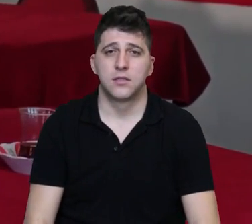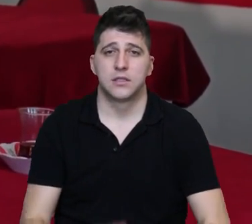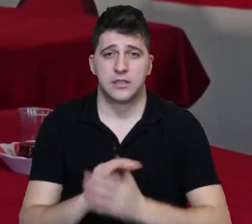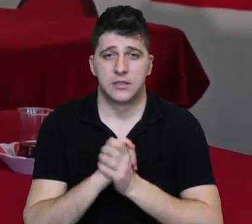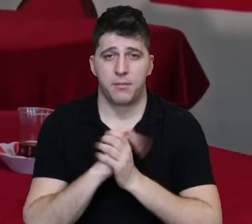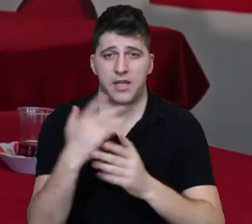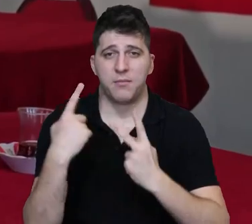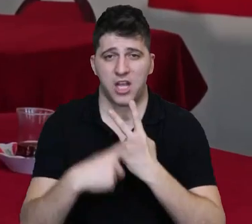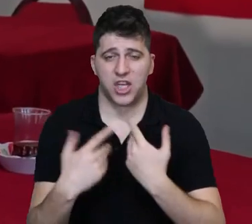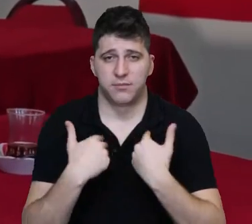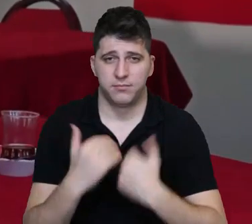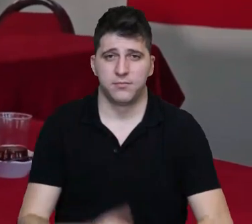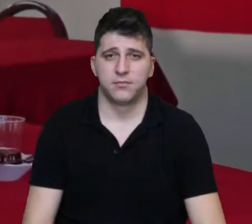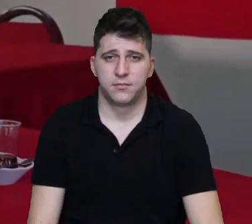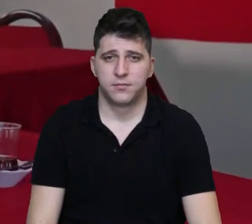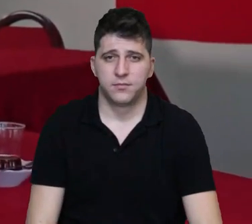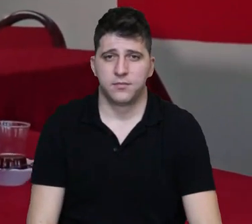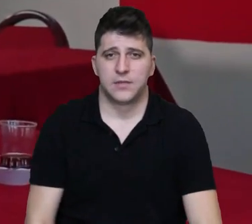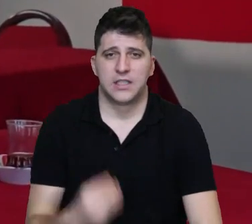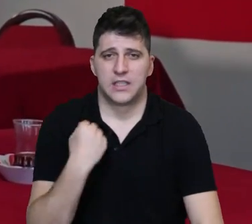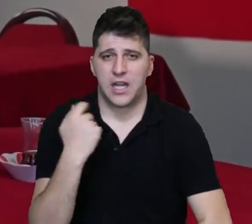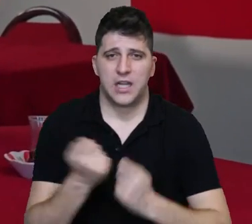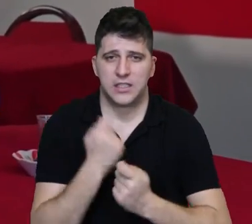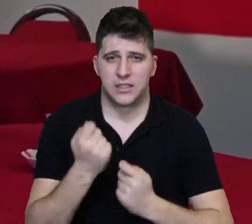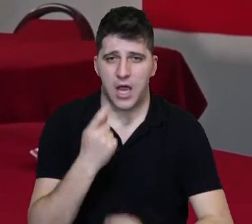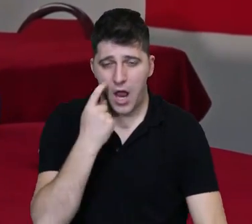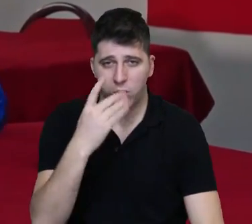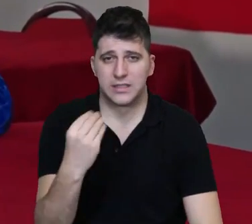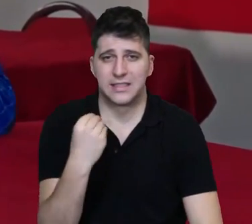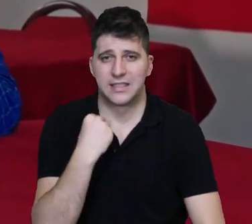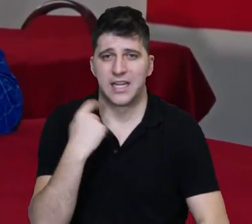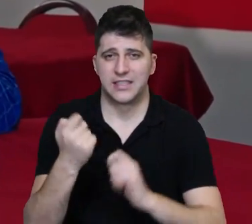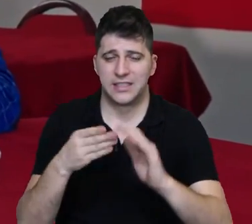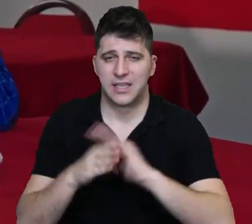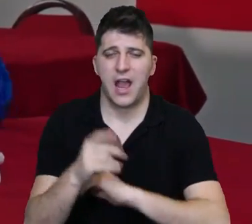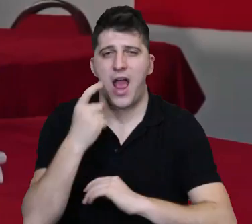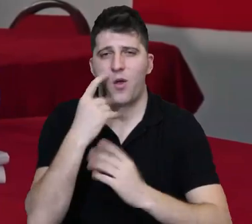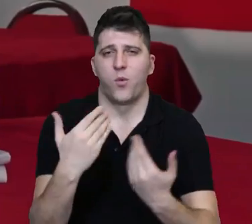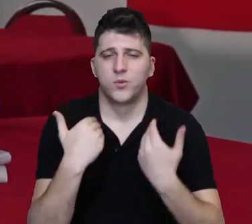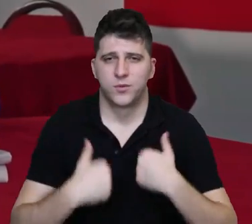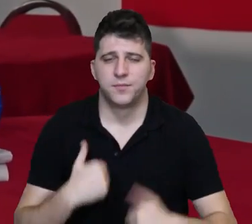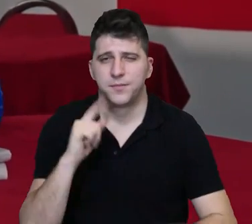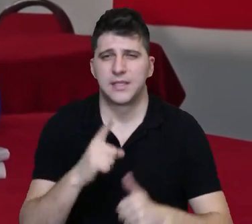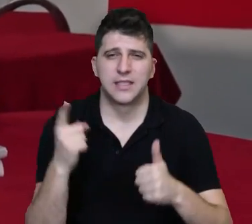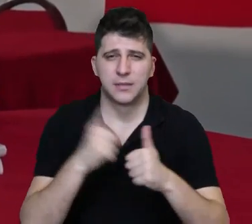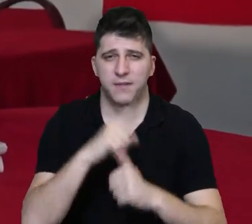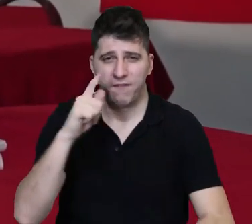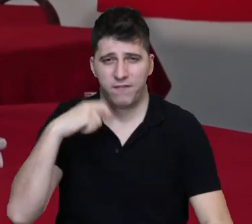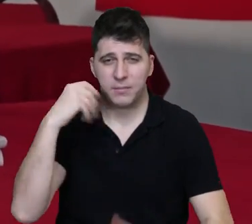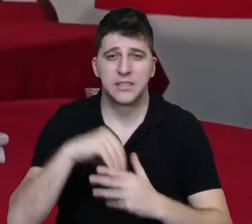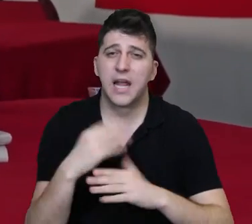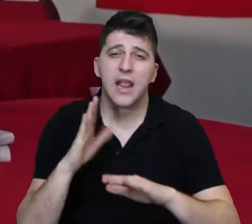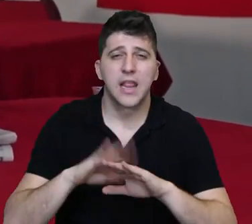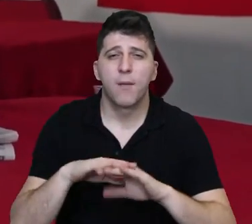ederim Yaşar'cığım. Yeni işin hayırlı olsun, yeni sektörün hayırlı olsun. Şimdi öncelikle bir film çekmek için